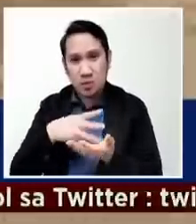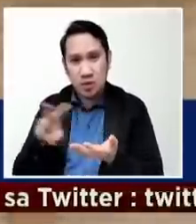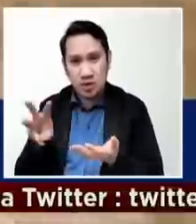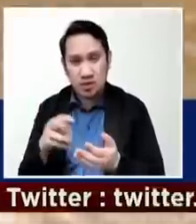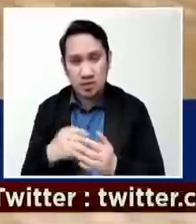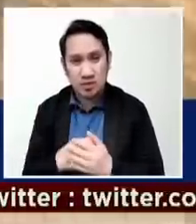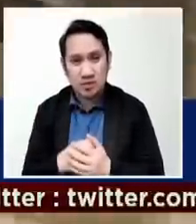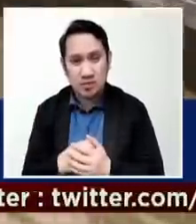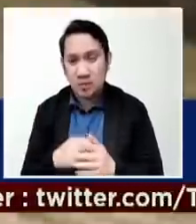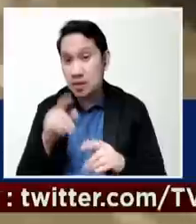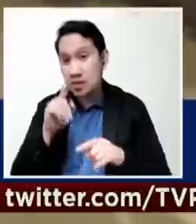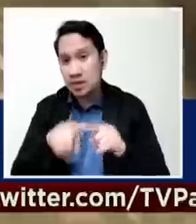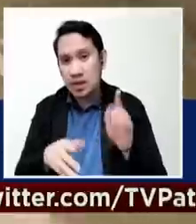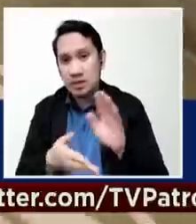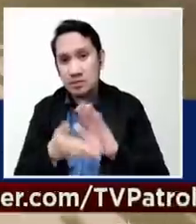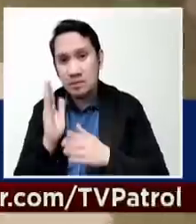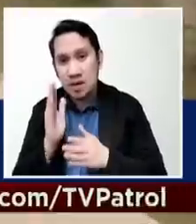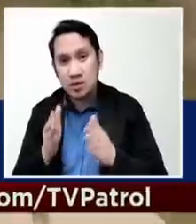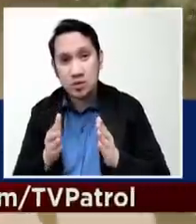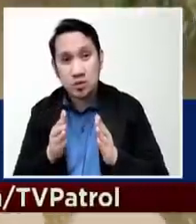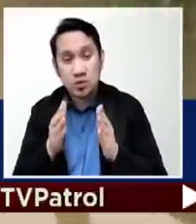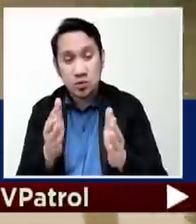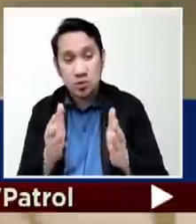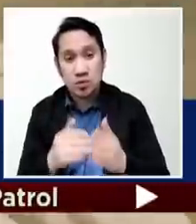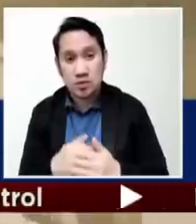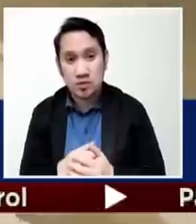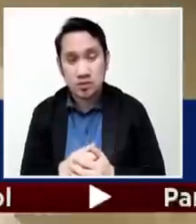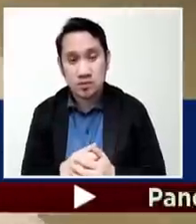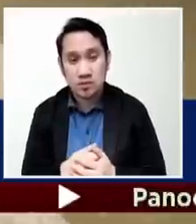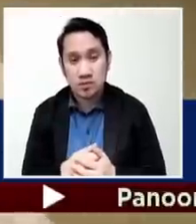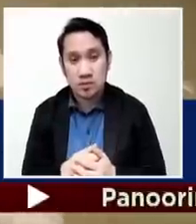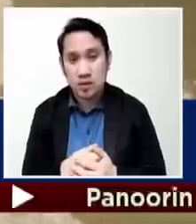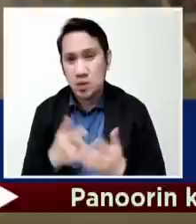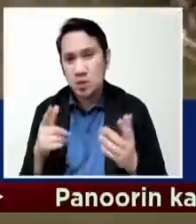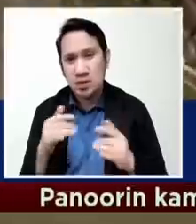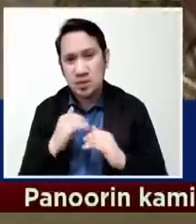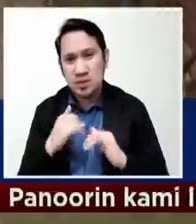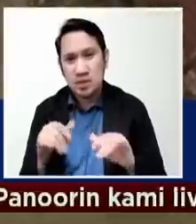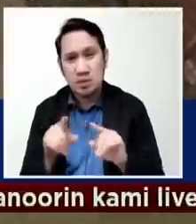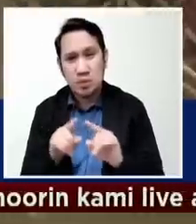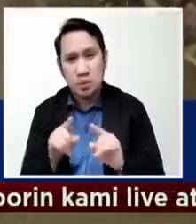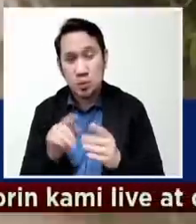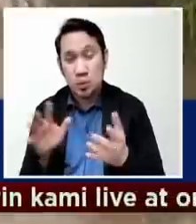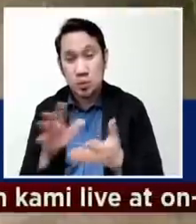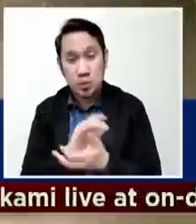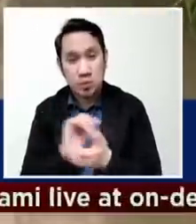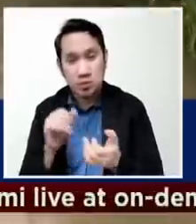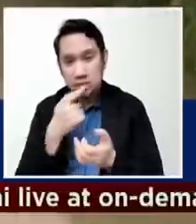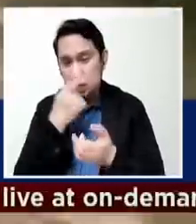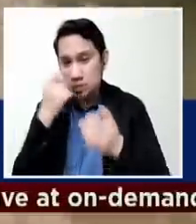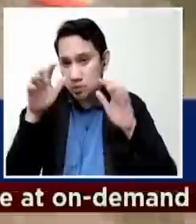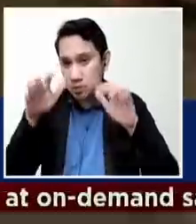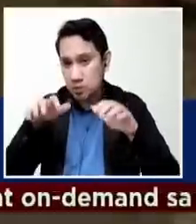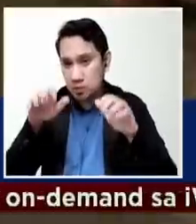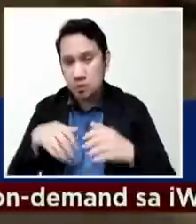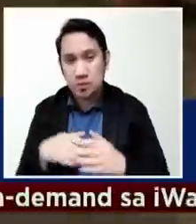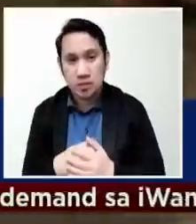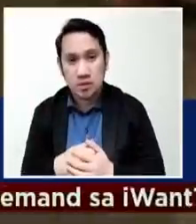pa rin madaanan ng maraming kalsada papunta ng bayan ng Hagonoy na matinding napinsala ng pag-ulan dulot ni Bagyong Egay at